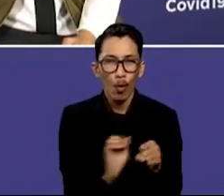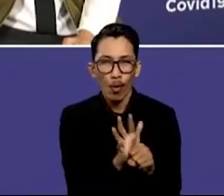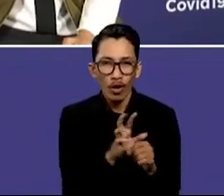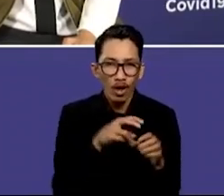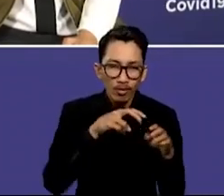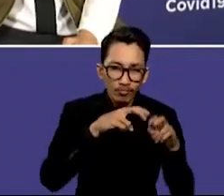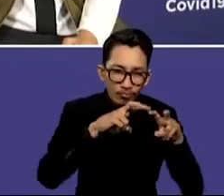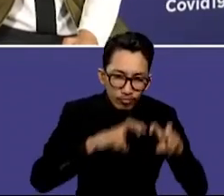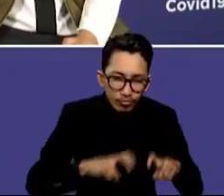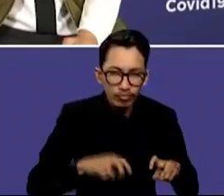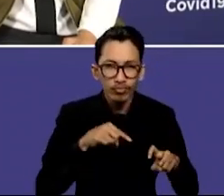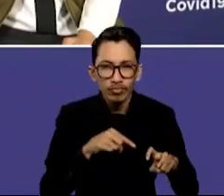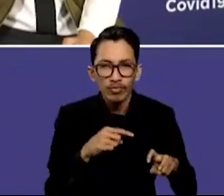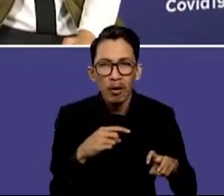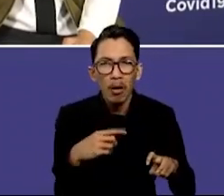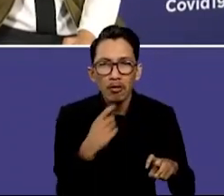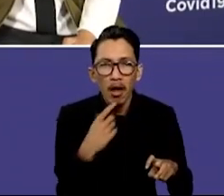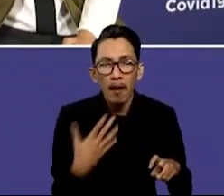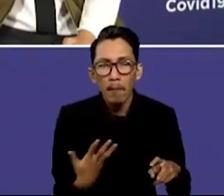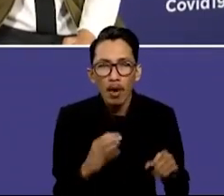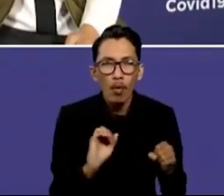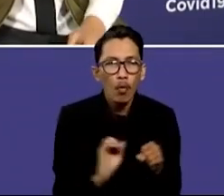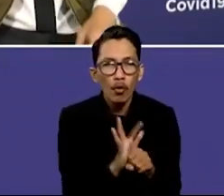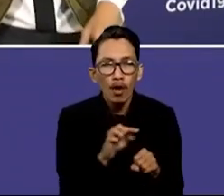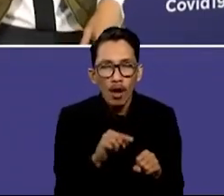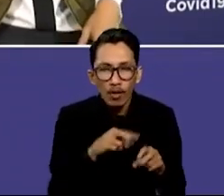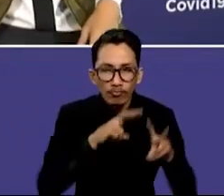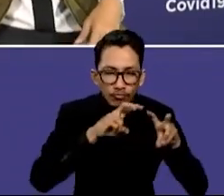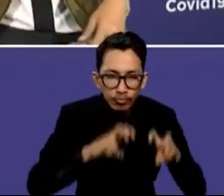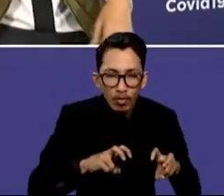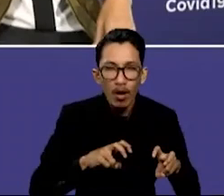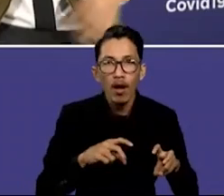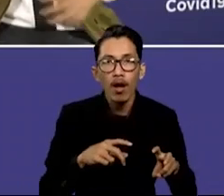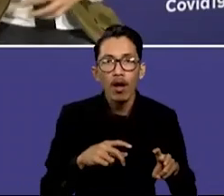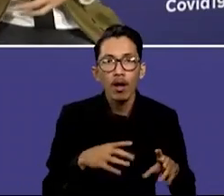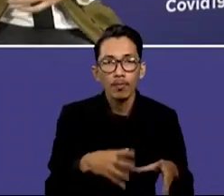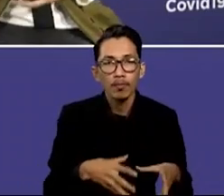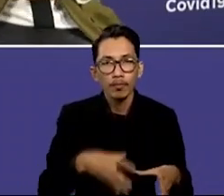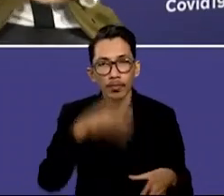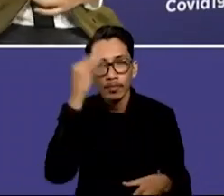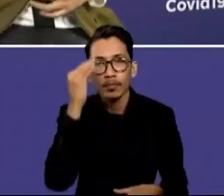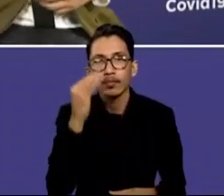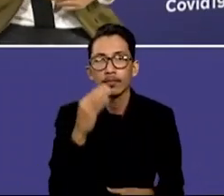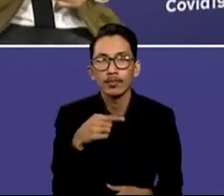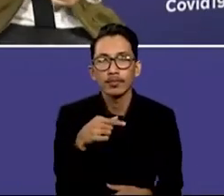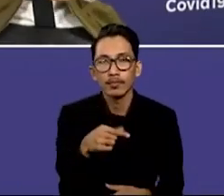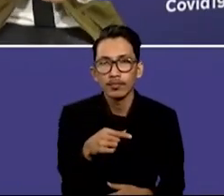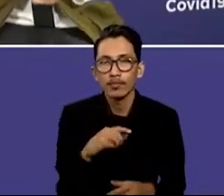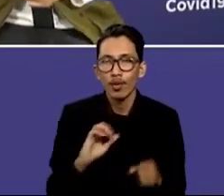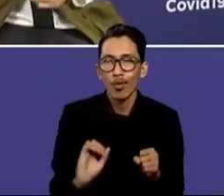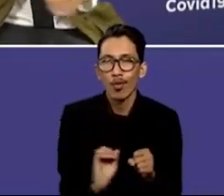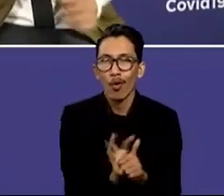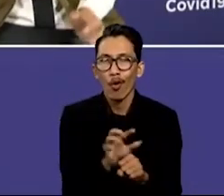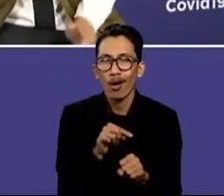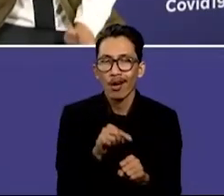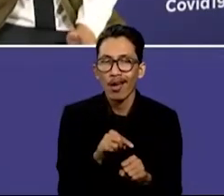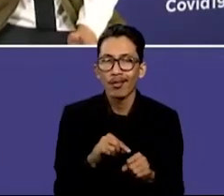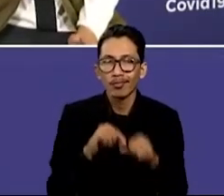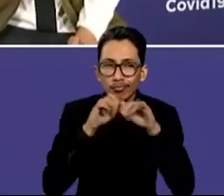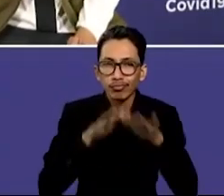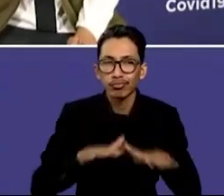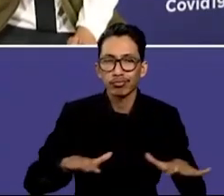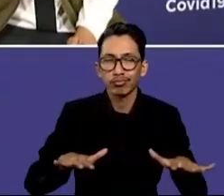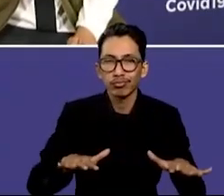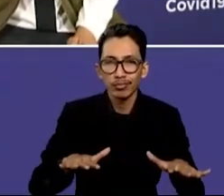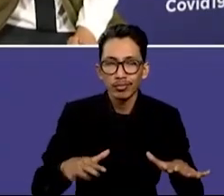Iya. Dan kita tahu semua ternyata virus corona ini sampai detik ini saja tidak ada obatnya gitu